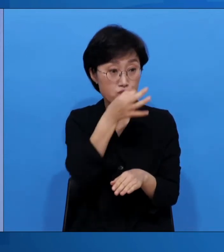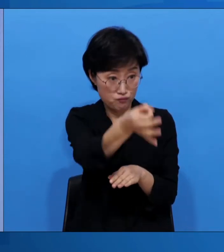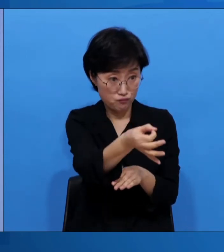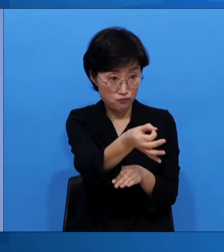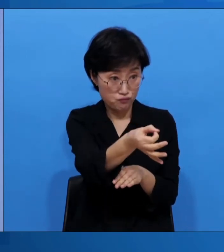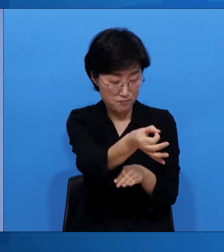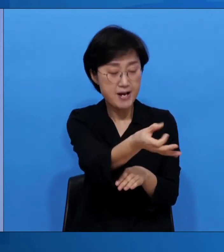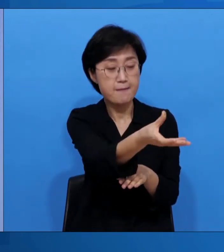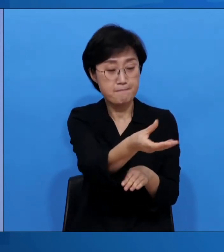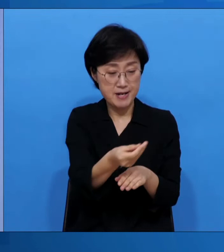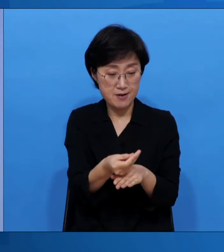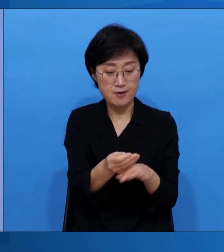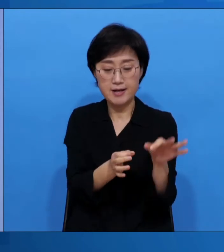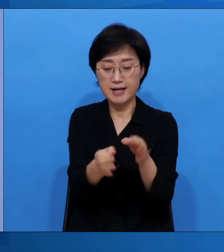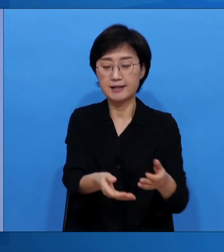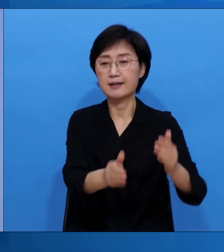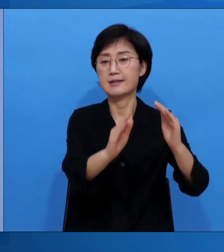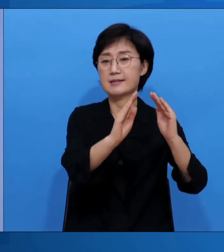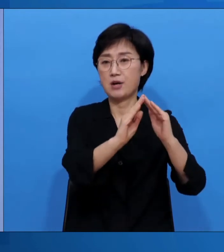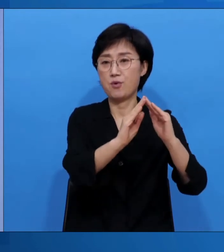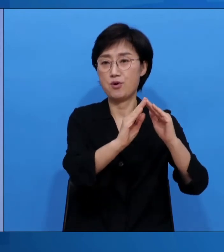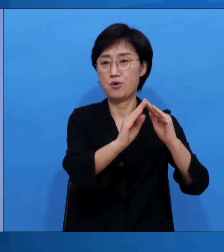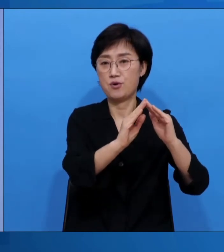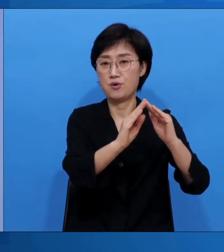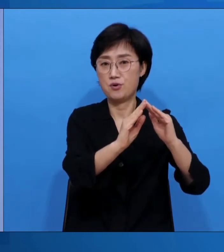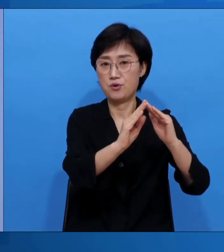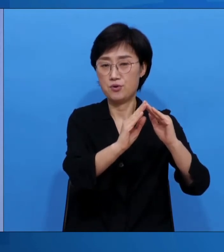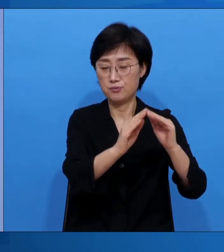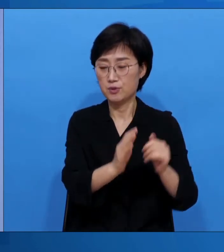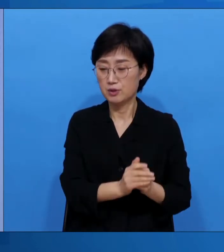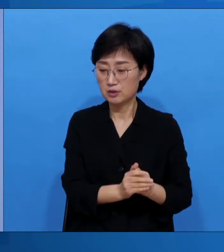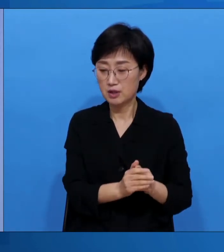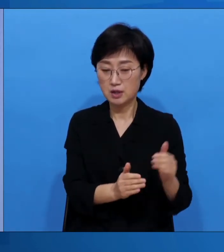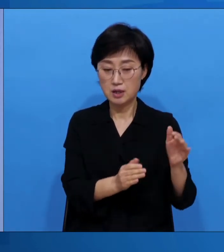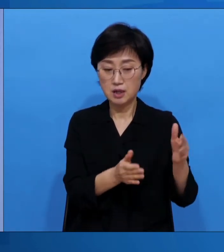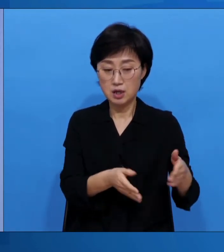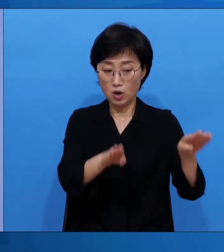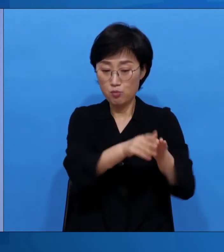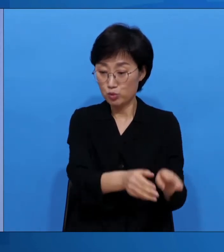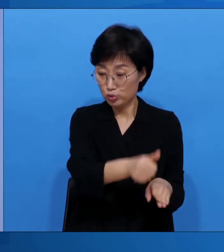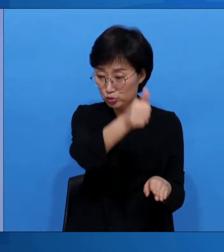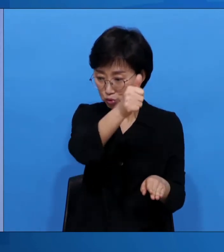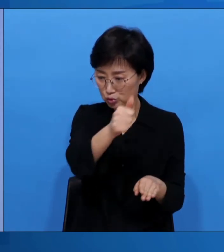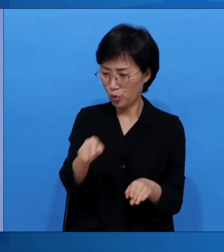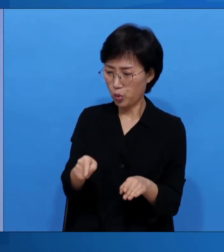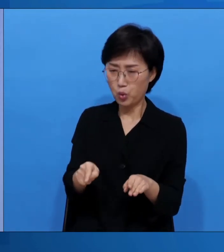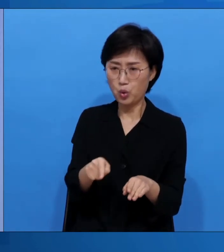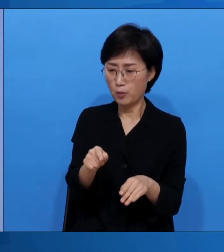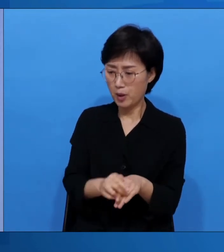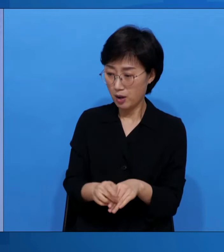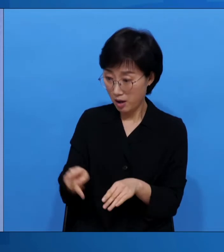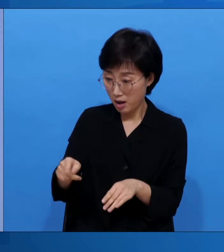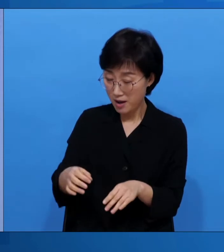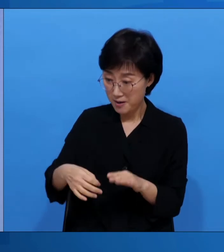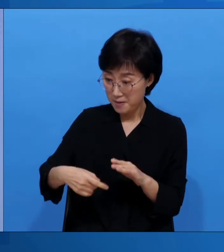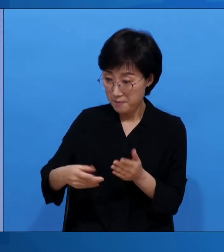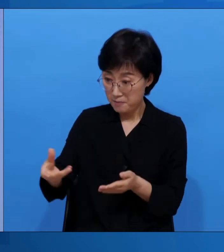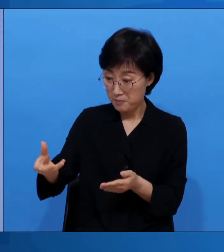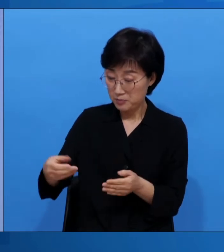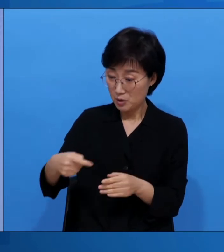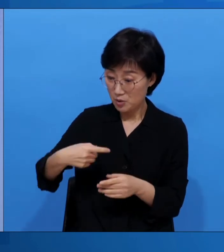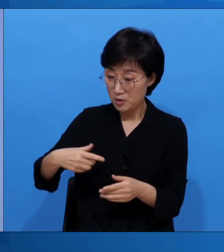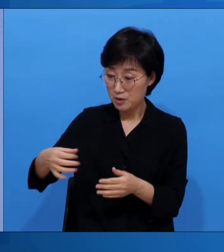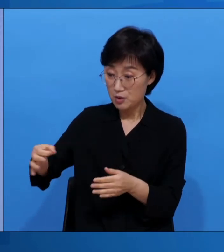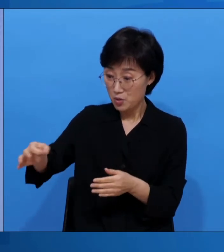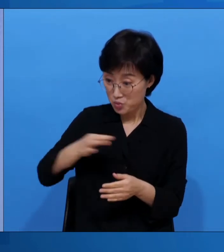그 사람은 그 가게 살리려고 막 하라고 하죠. 돈 조금만 받고 하라고 그래. And then, of course, in order to revive this market, these owners will just give it out for a